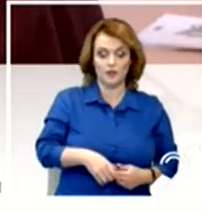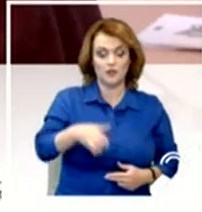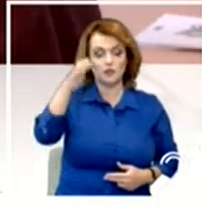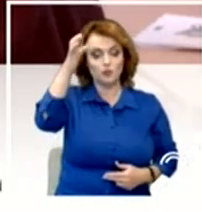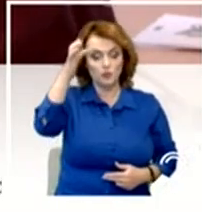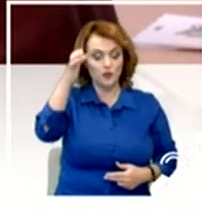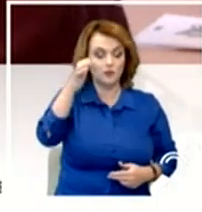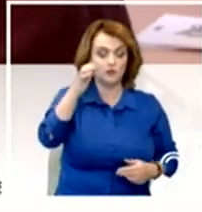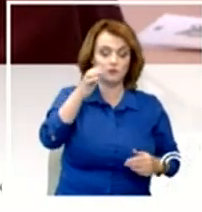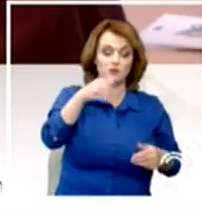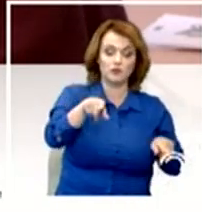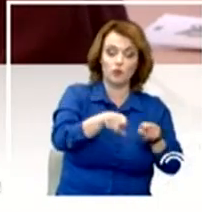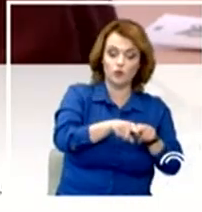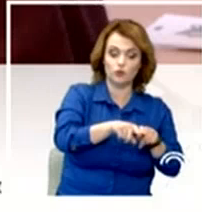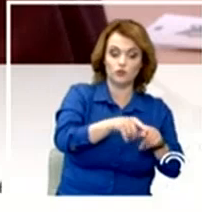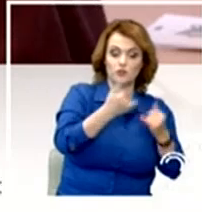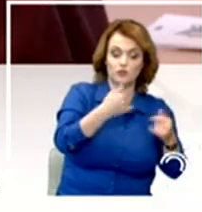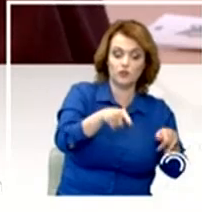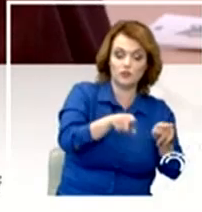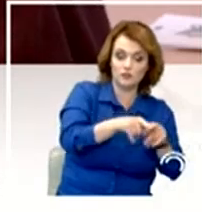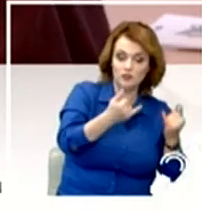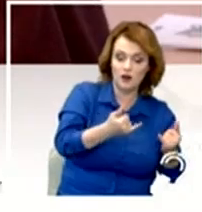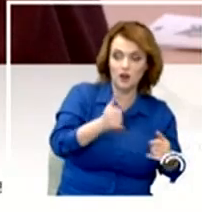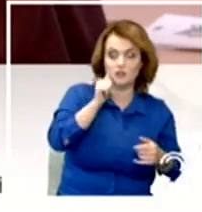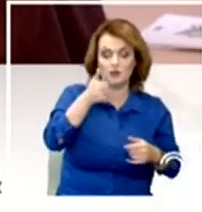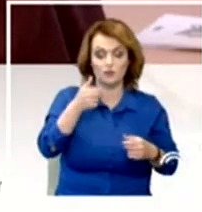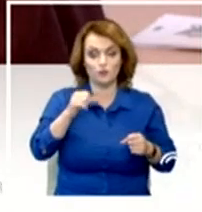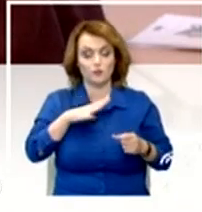science is the best tool that we can have.